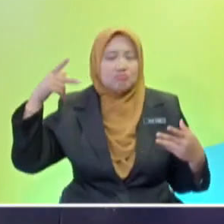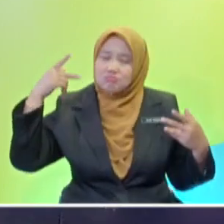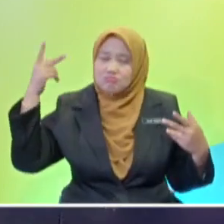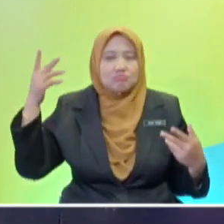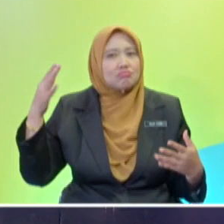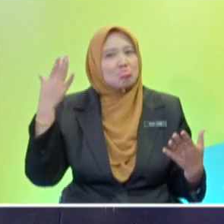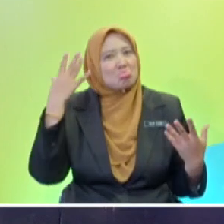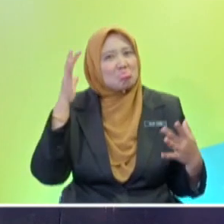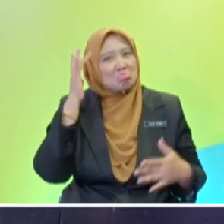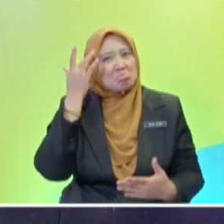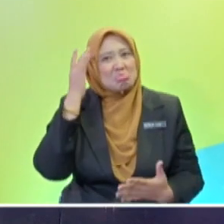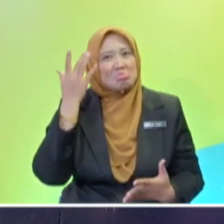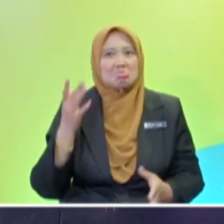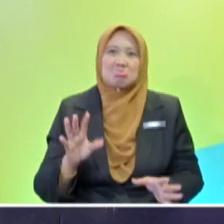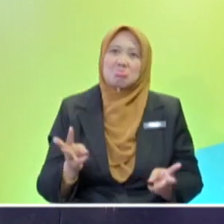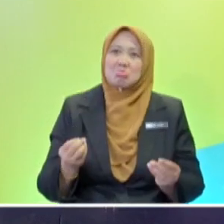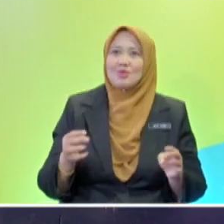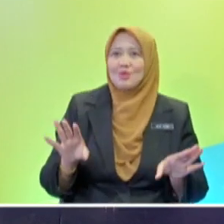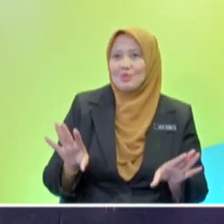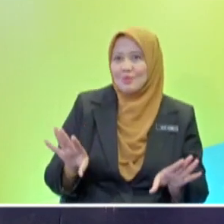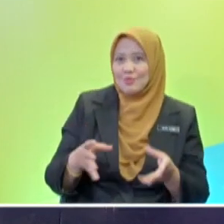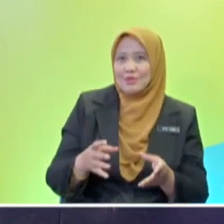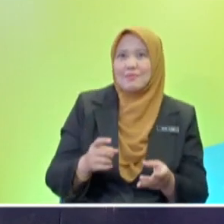tapi boleh aku pakai